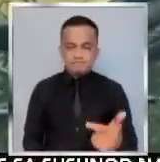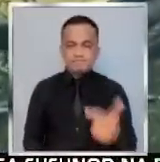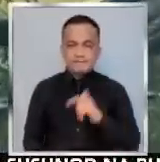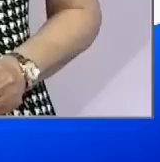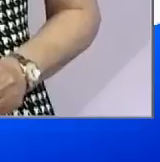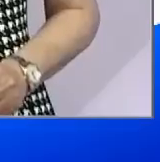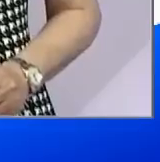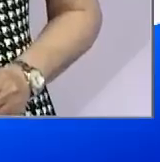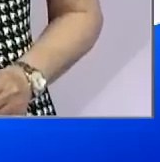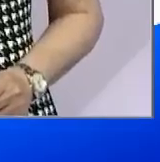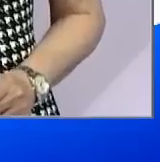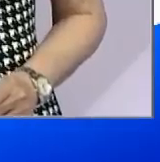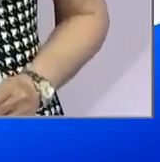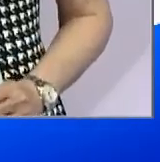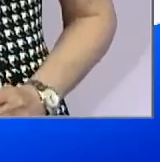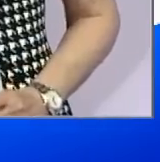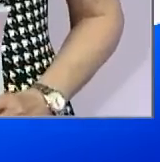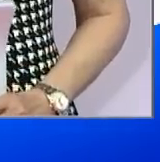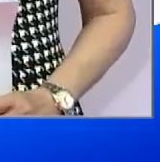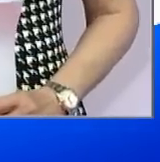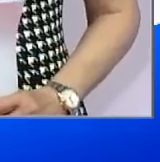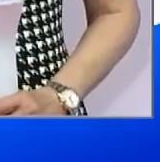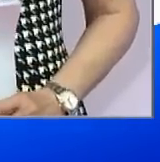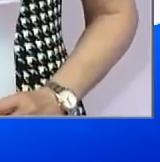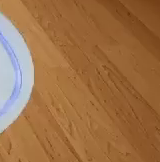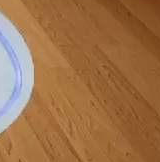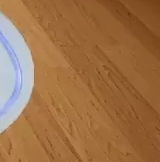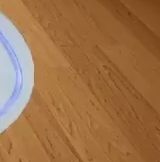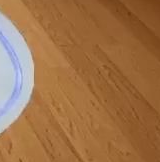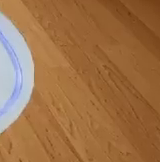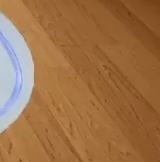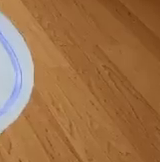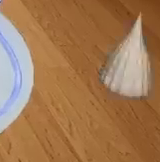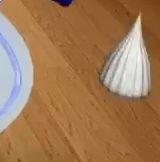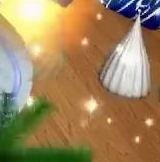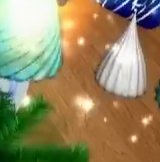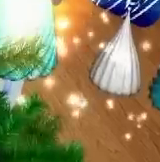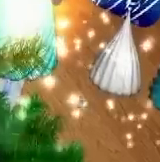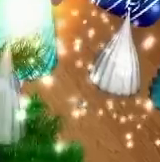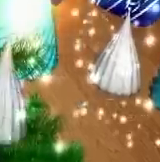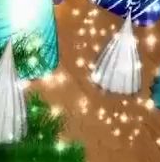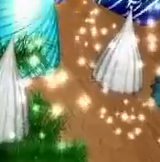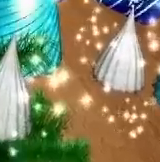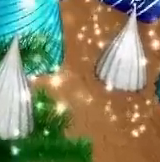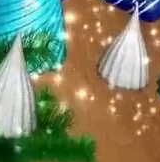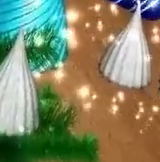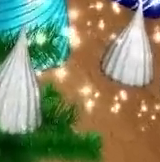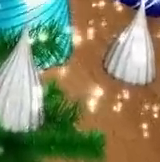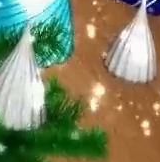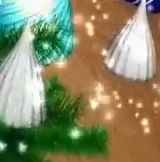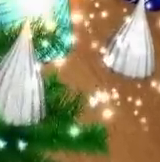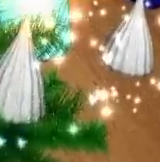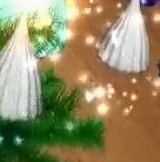Horas. At yan ang mga balita ngayong Martes. Ako po si Mel Tianco. Mga kapuso, 89 days na lang, Pasko na.